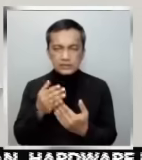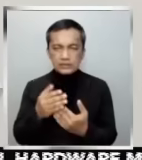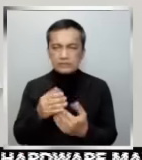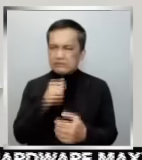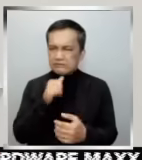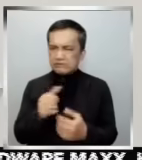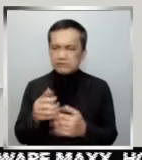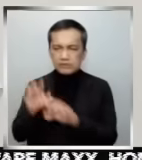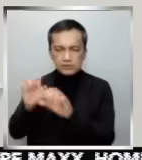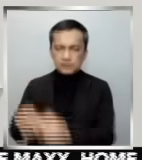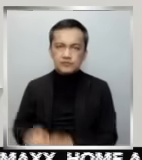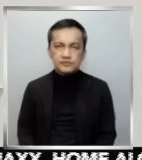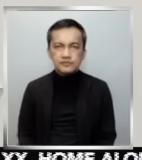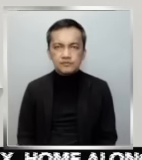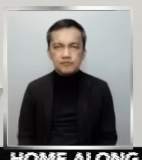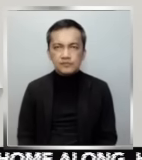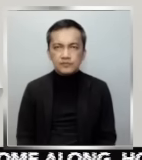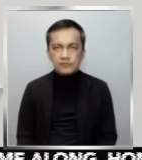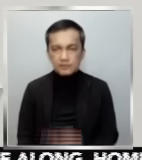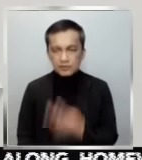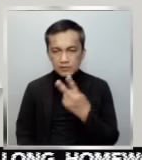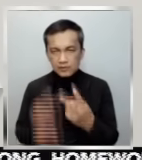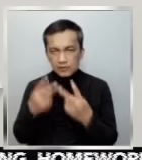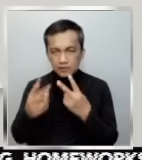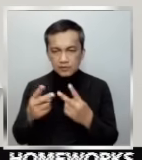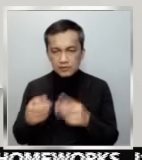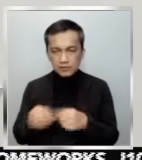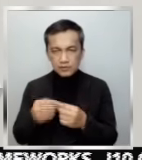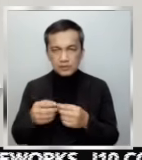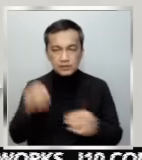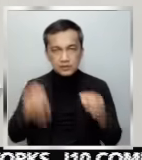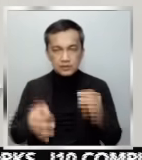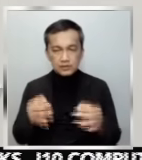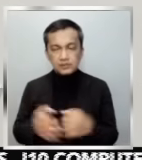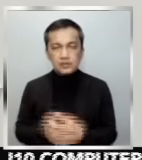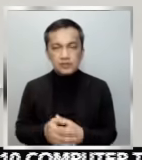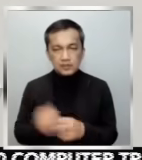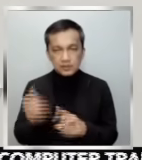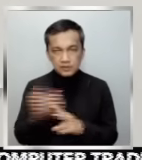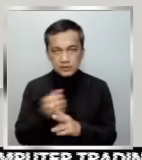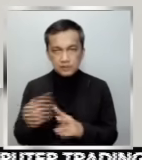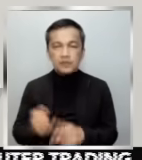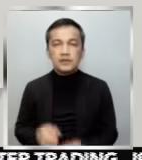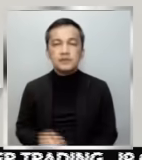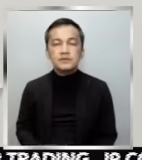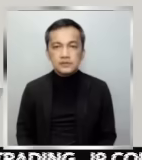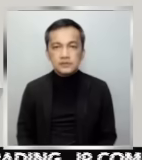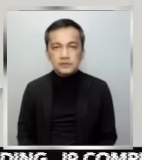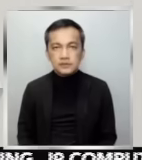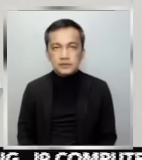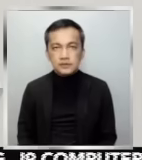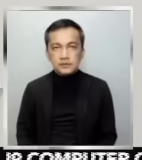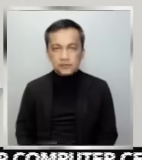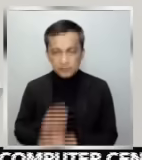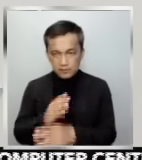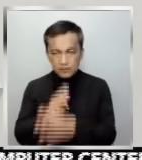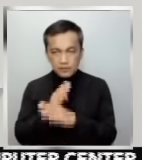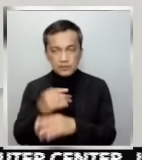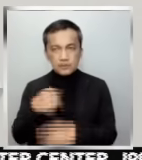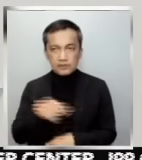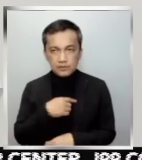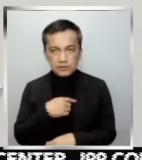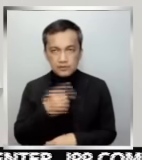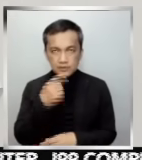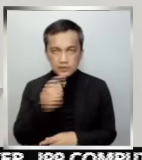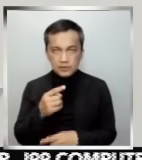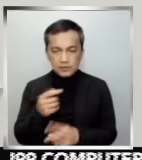sa mabibigyan natin ng katarungan ang biktima ay maiiwasan na po natin na makapang biktima